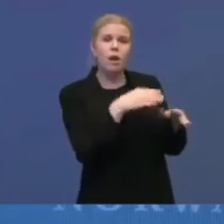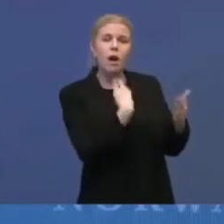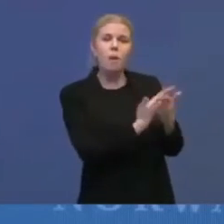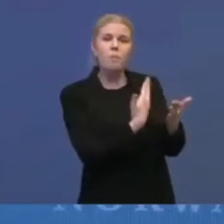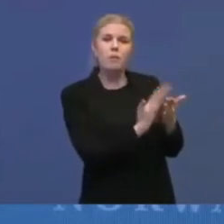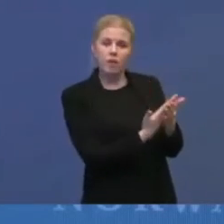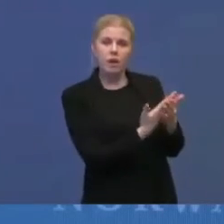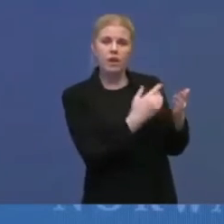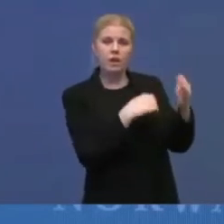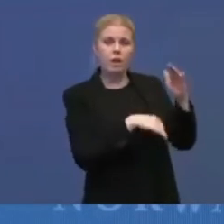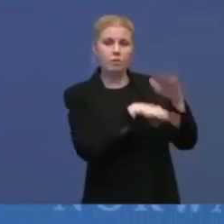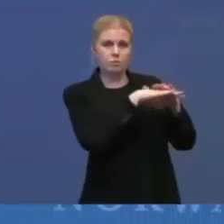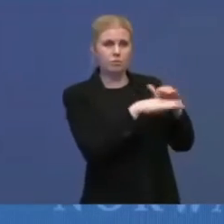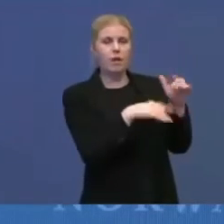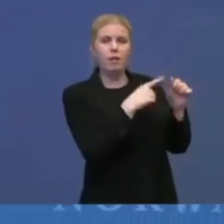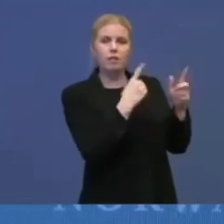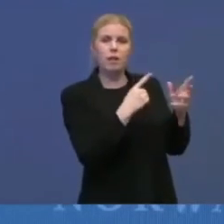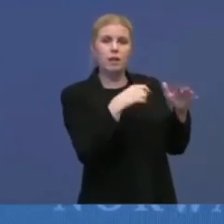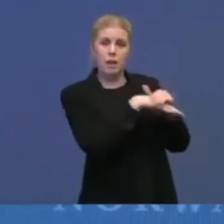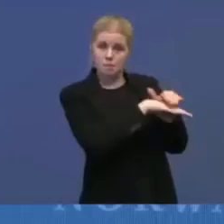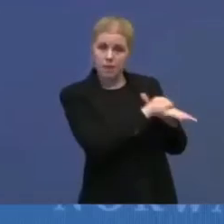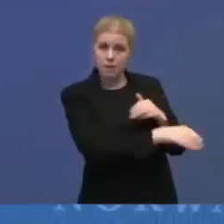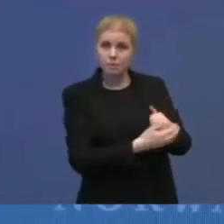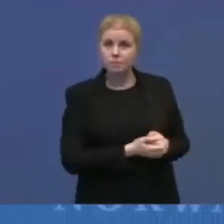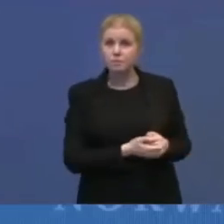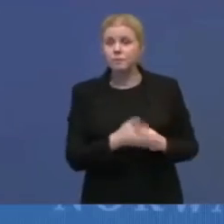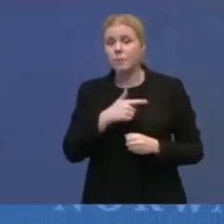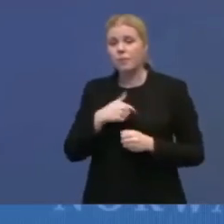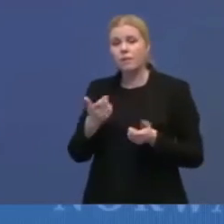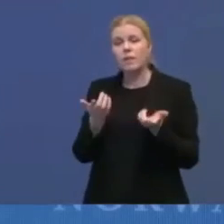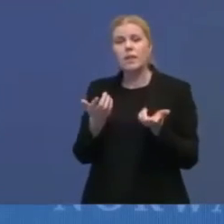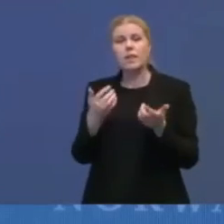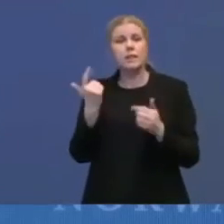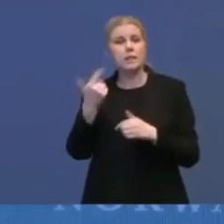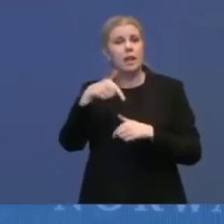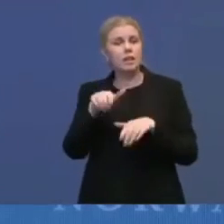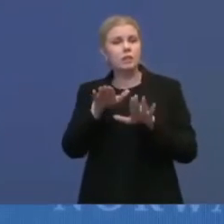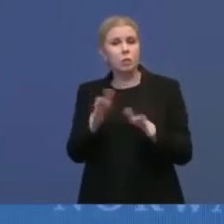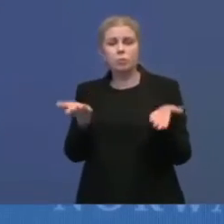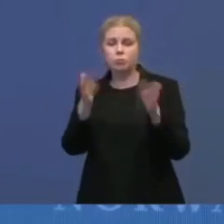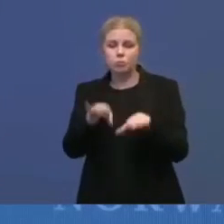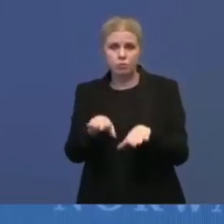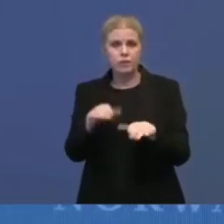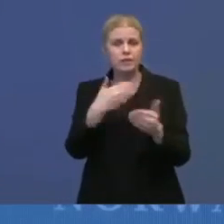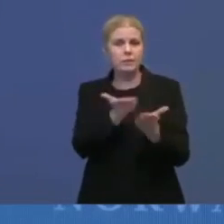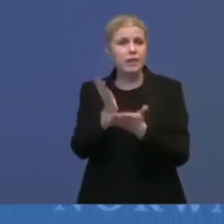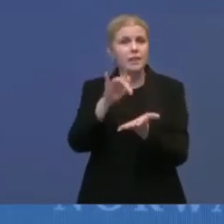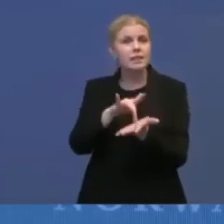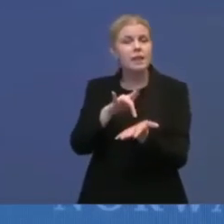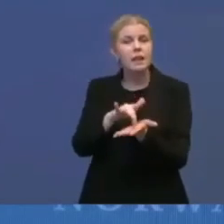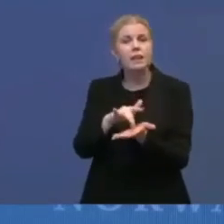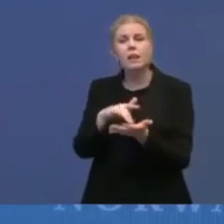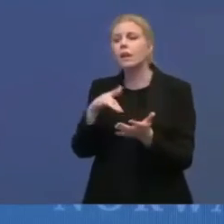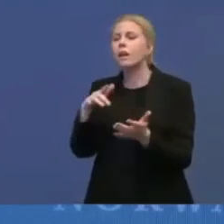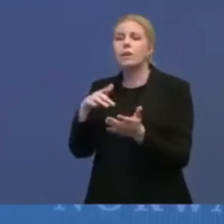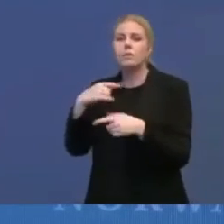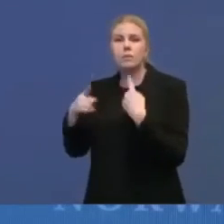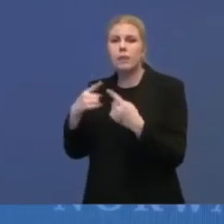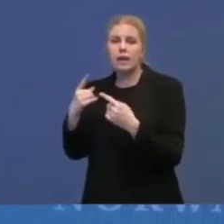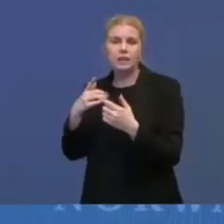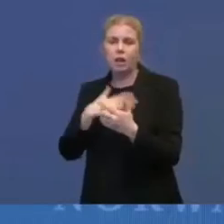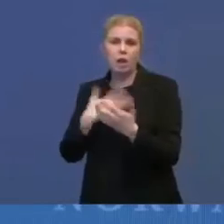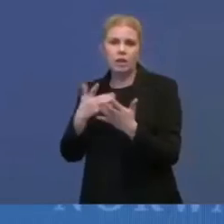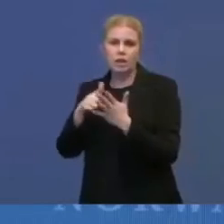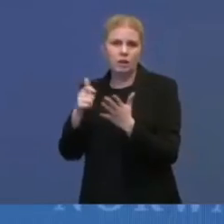qof e guri ga txogi karta. Wannu txoo txine inna aamarke inna aalkoola uqgadikarin gobaha xuntada yaabitaan edha si dhu kalashar